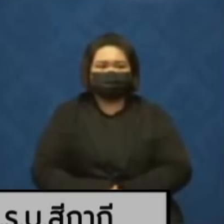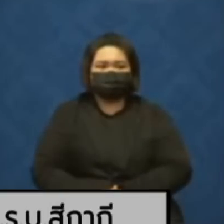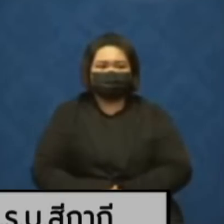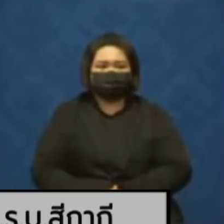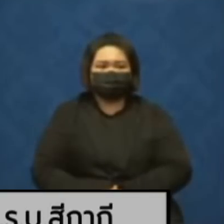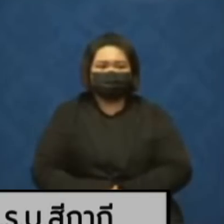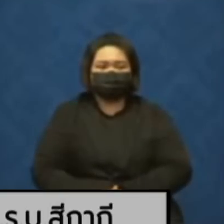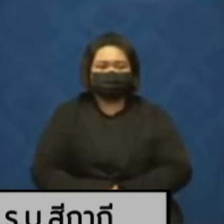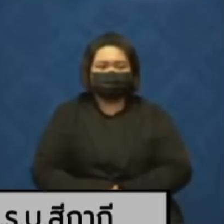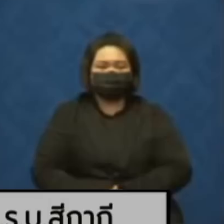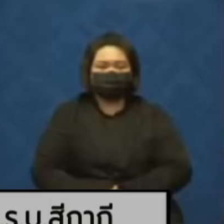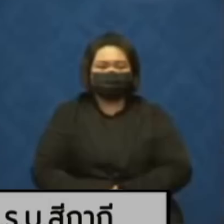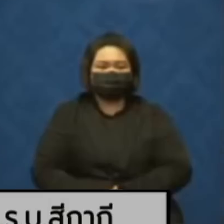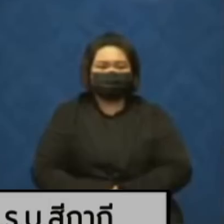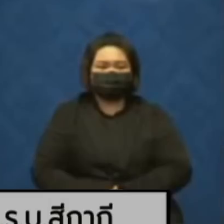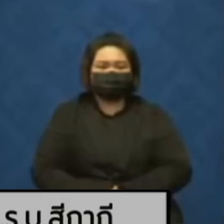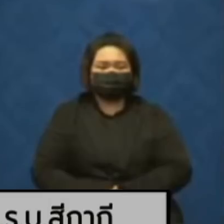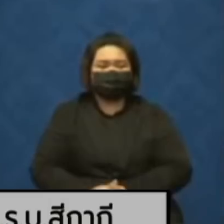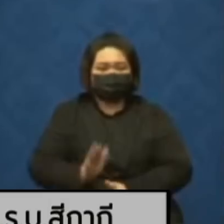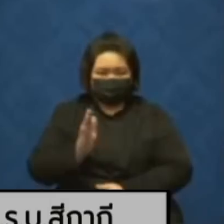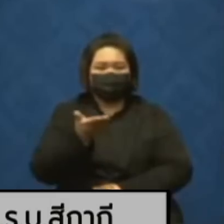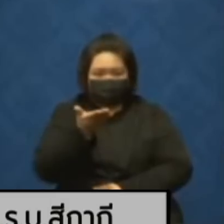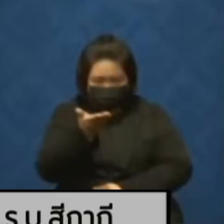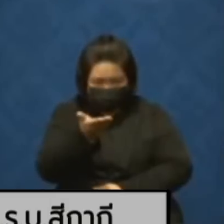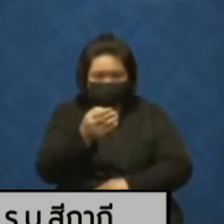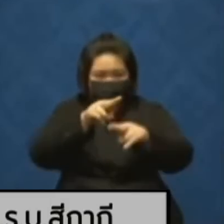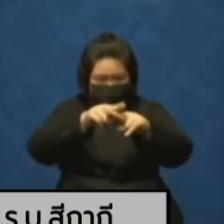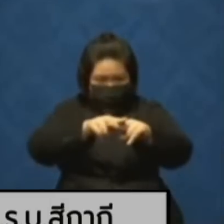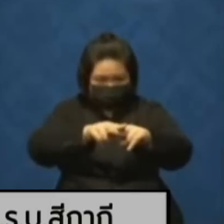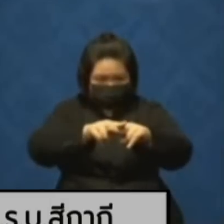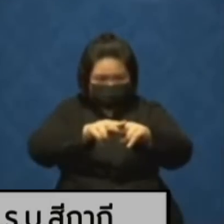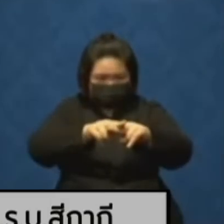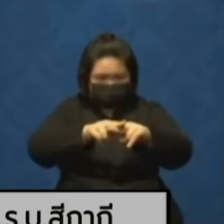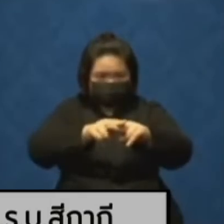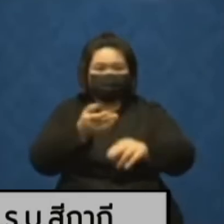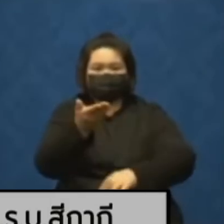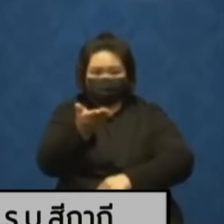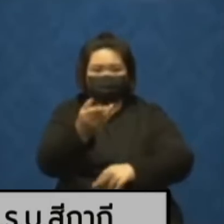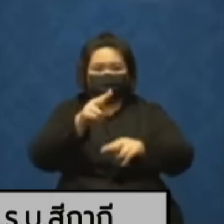แบบุณข จะใหยแล้ับ